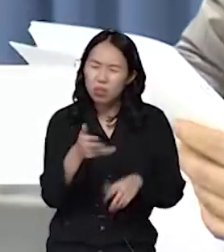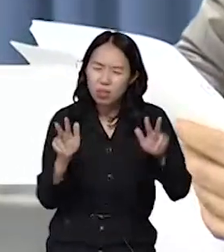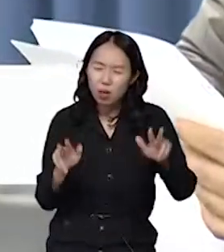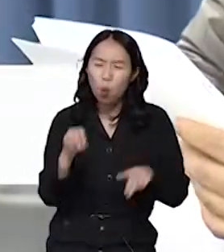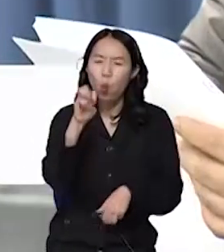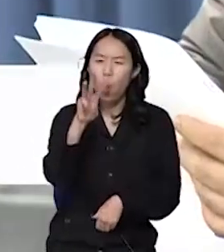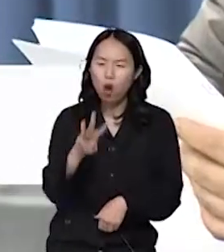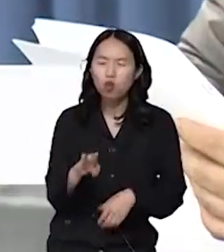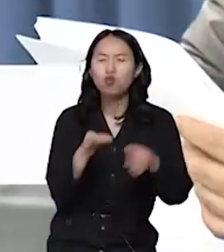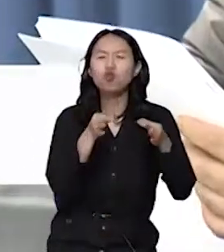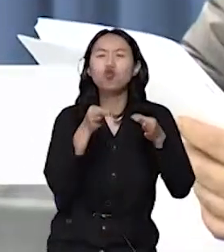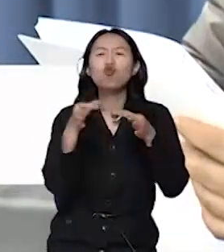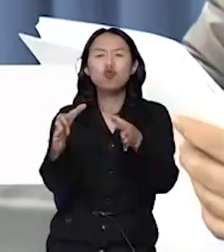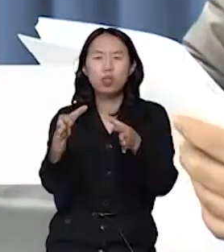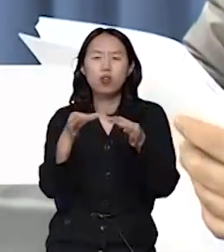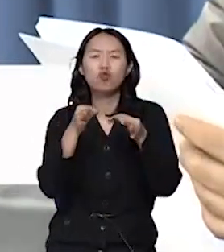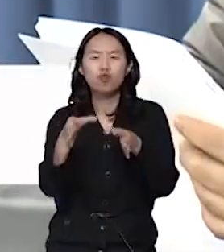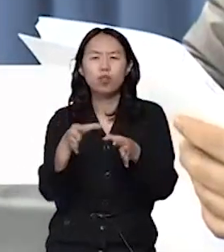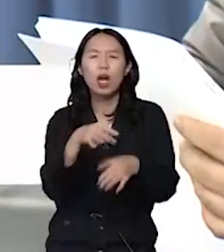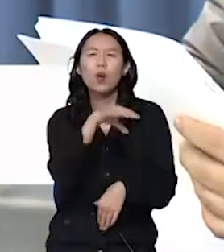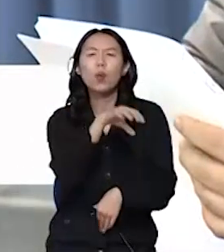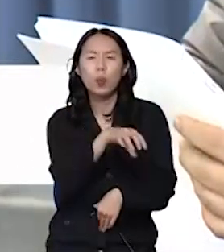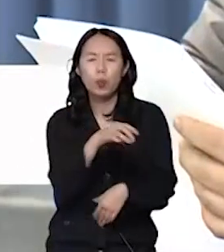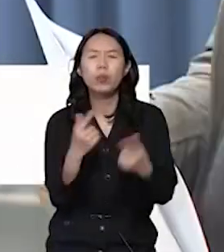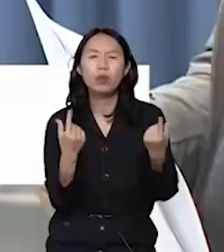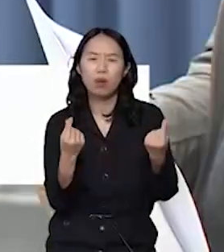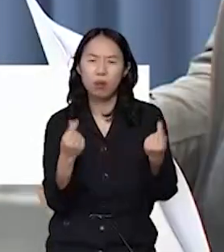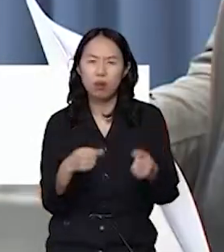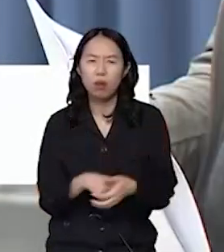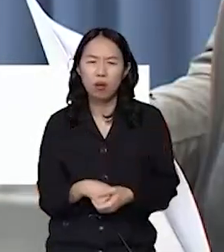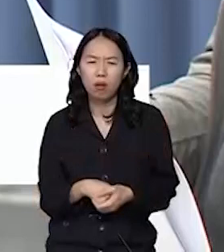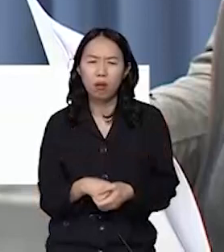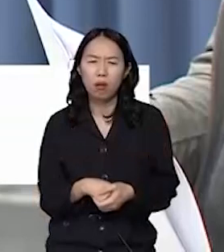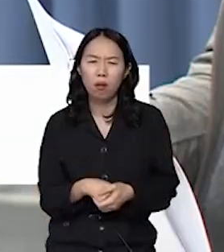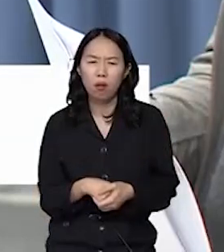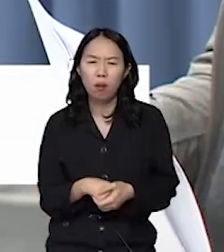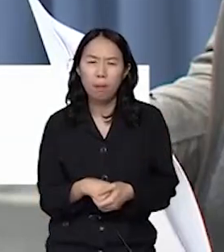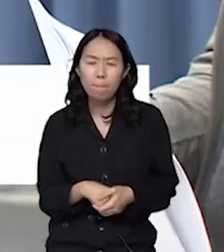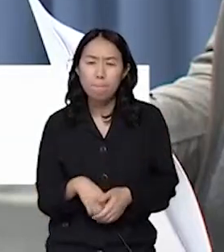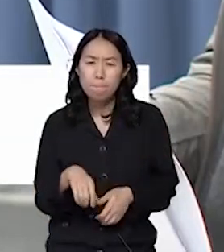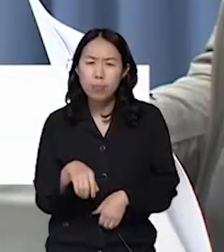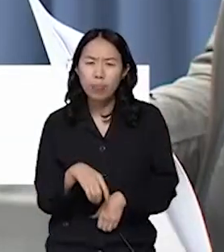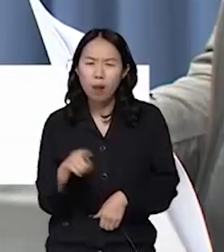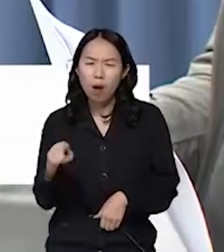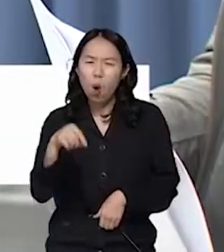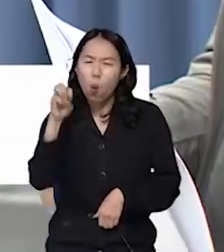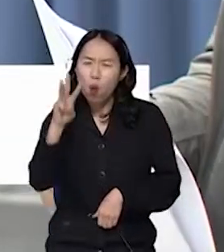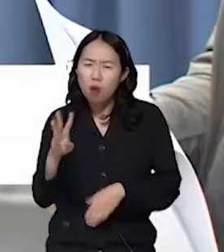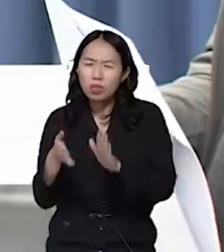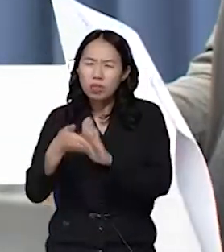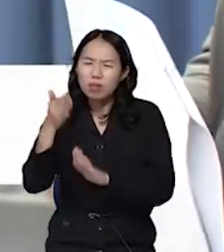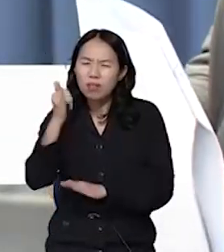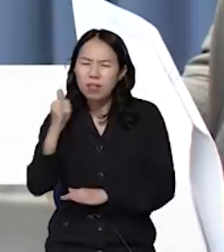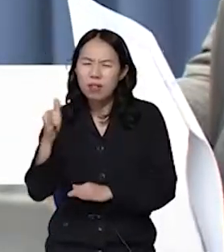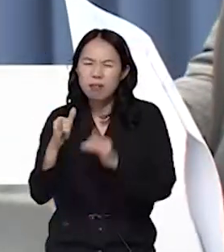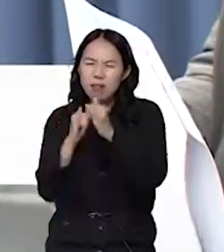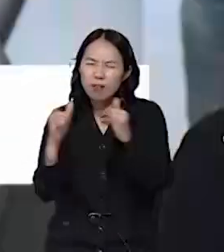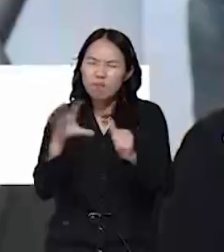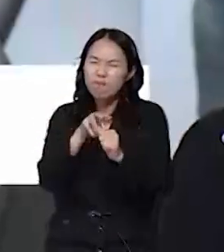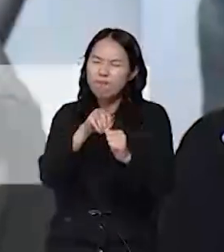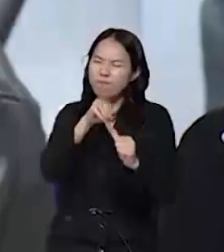지금 광주에 투자하는 투자자입니다. 나쁜 광주 시민의 고열을 빨아먹는 사람들이